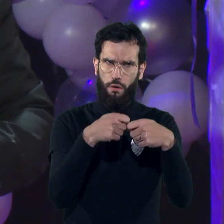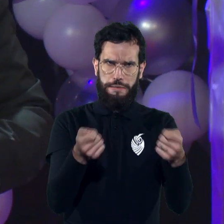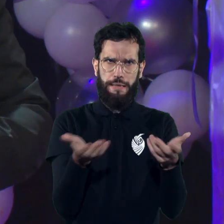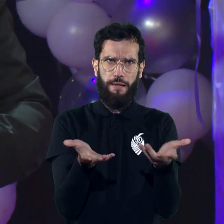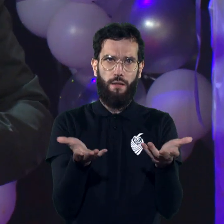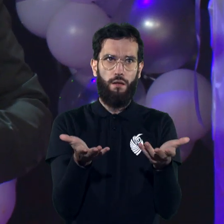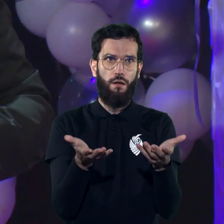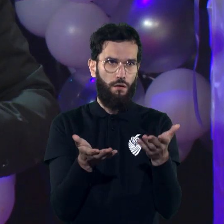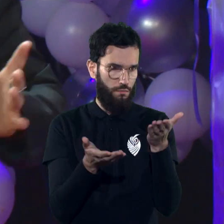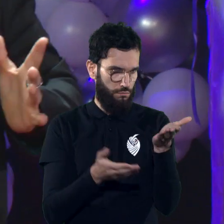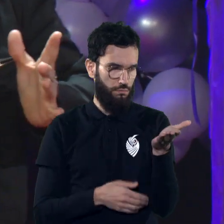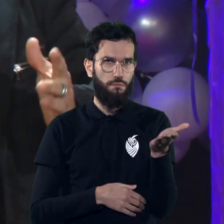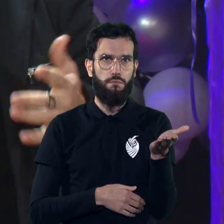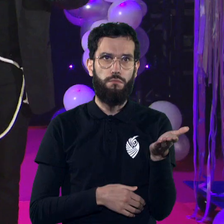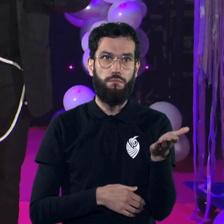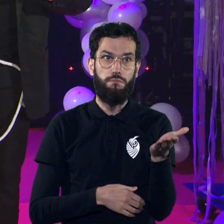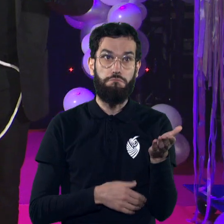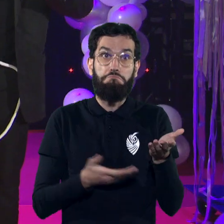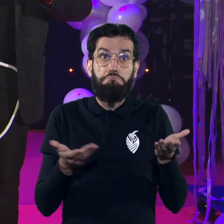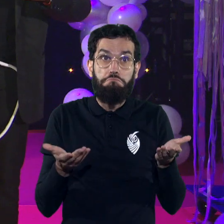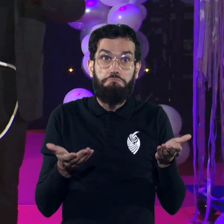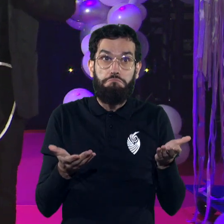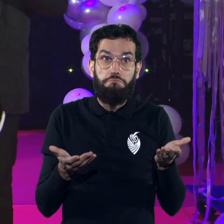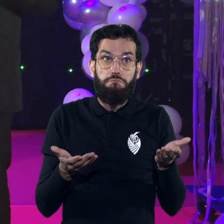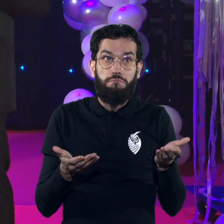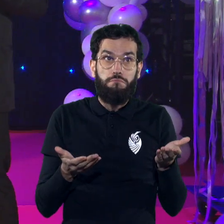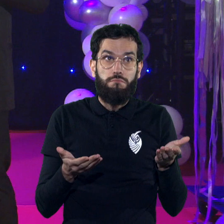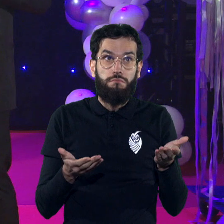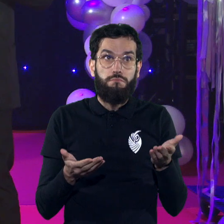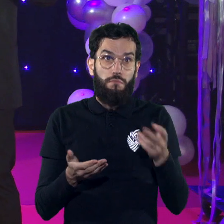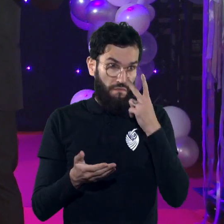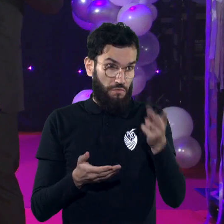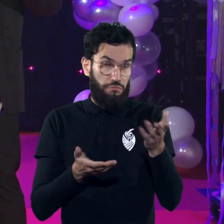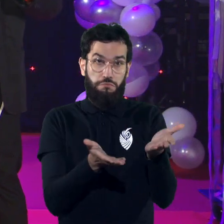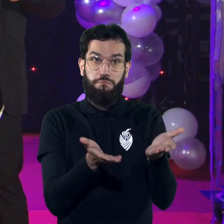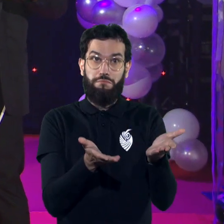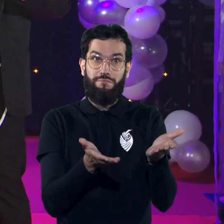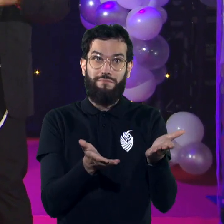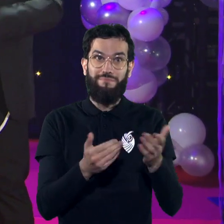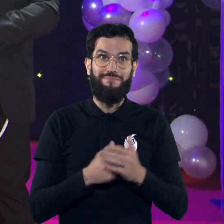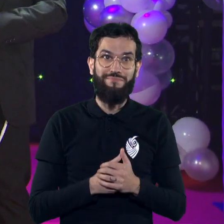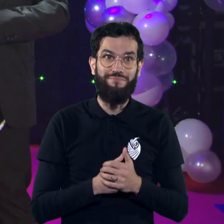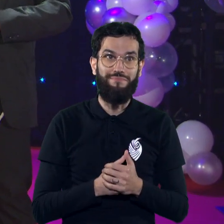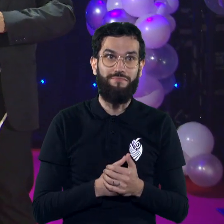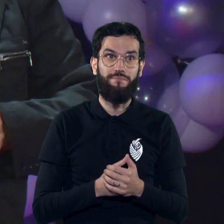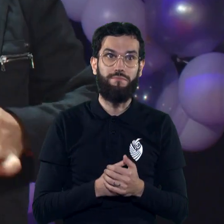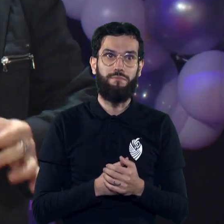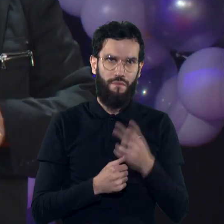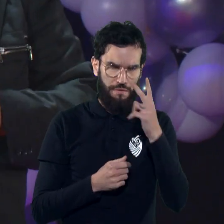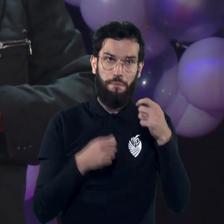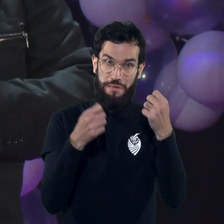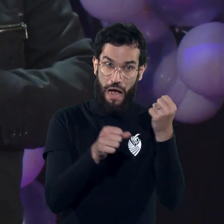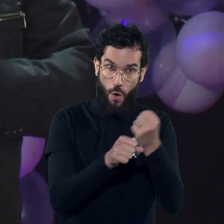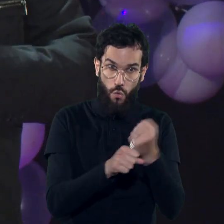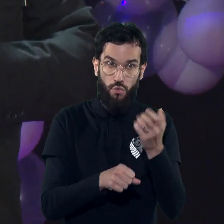úzol. Hej. Ale teoreticky nie je rozdiel medzi teóriou a praxou, prakticky je. Takže keď sa dá taký